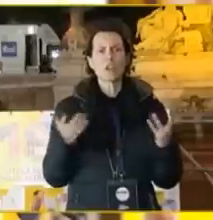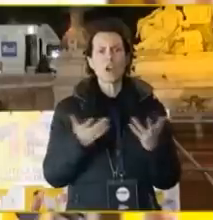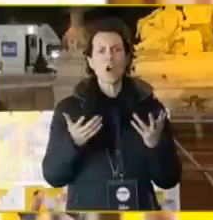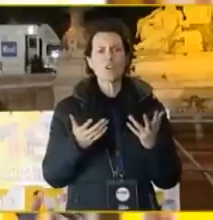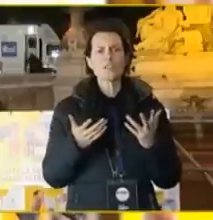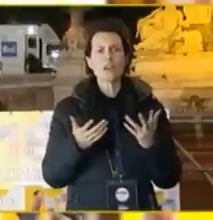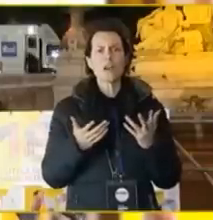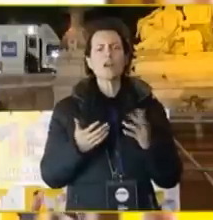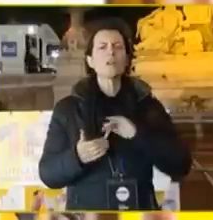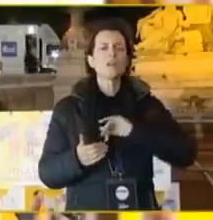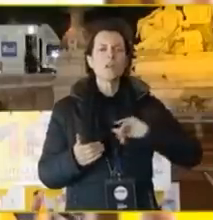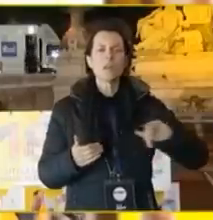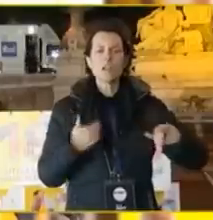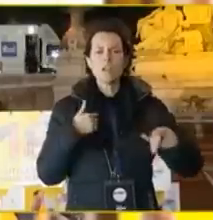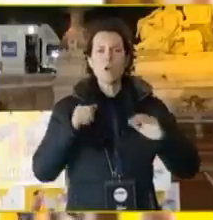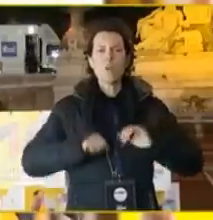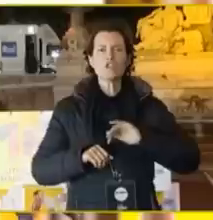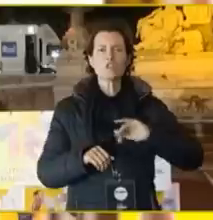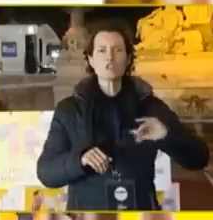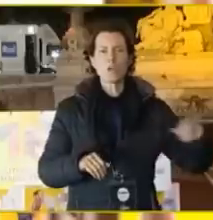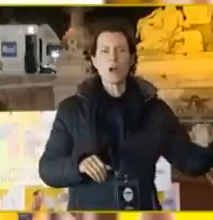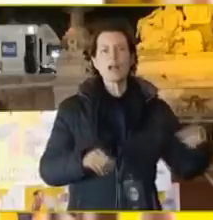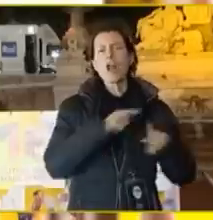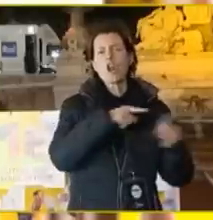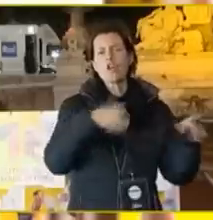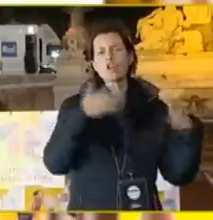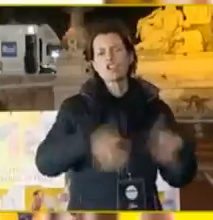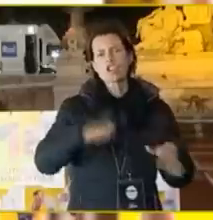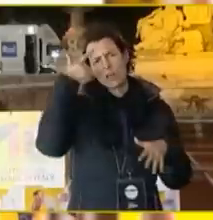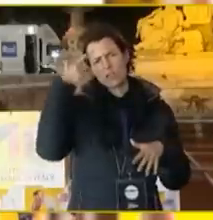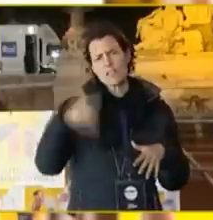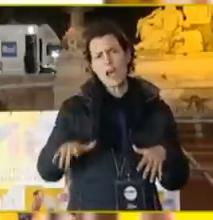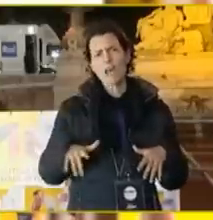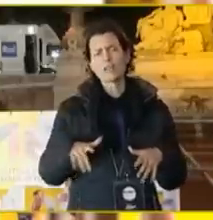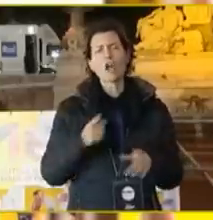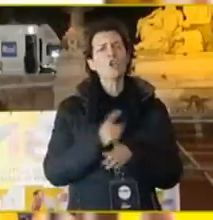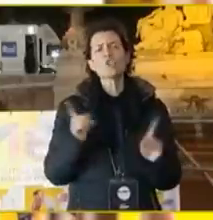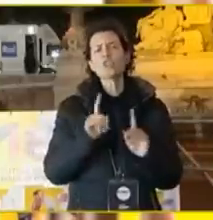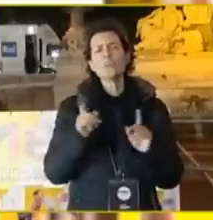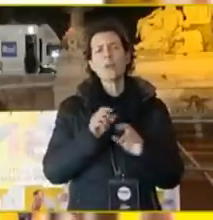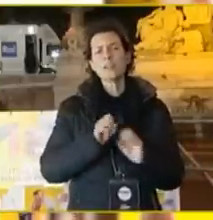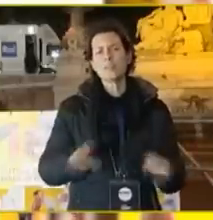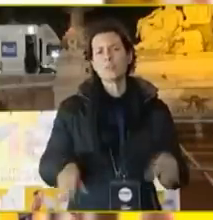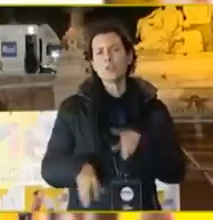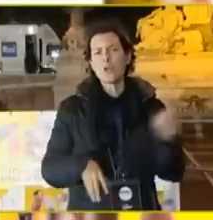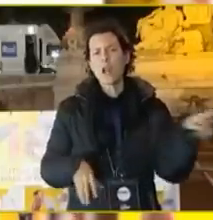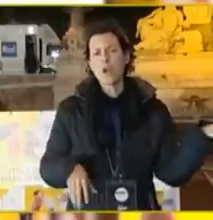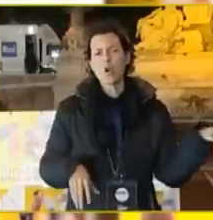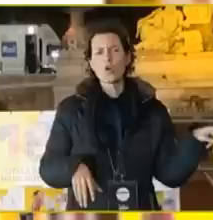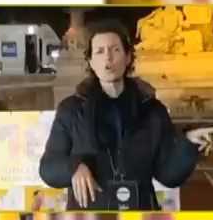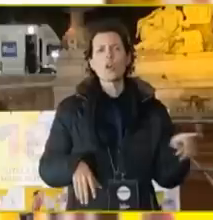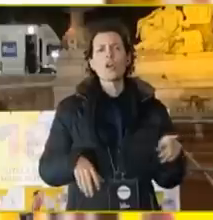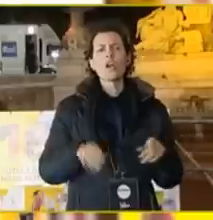loro, e lo sanno già. Qui non dipende più da quei signori lì. In